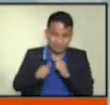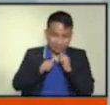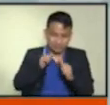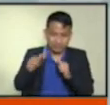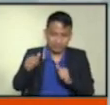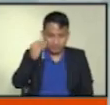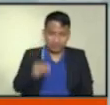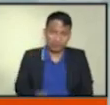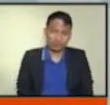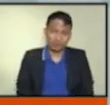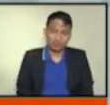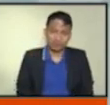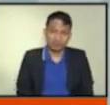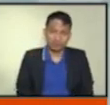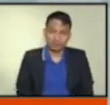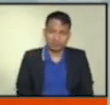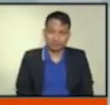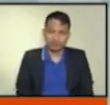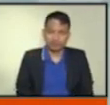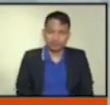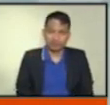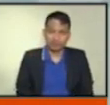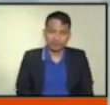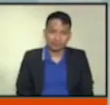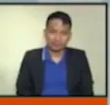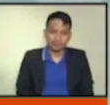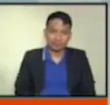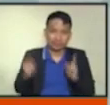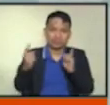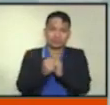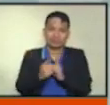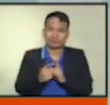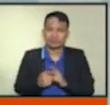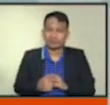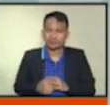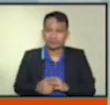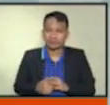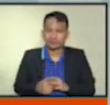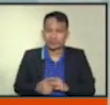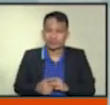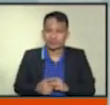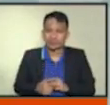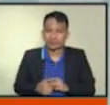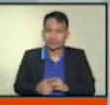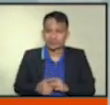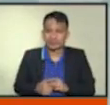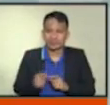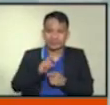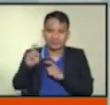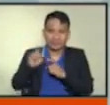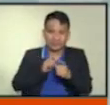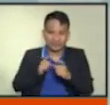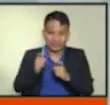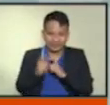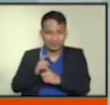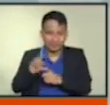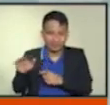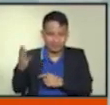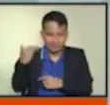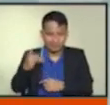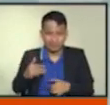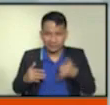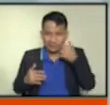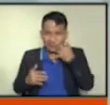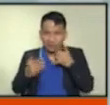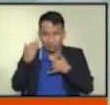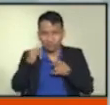mo si Marcore? Hindi po. Nag-ano lang po kami. Text-text lang po sa cellphone. Text-text lang. So, ano po yung